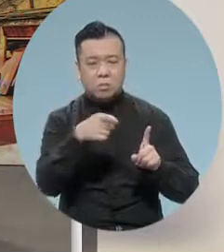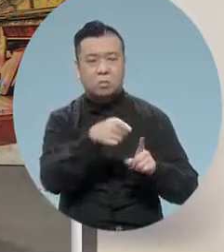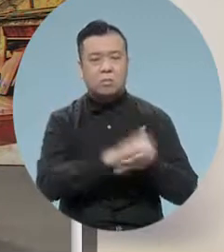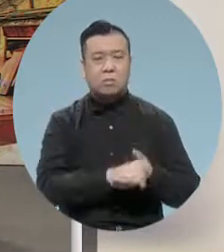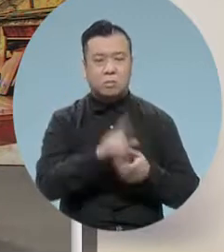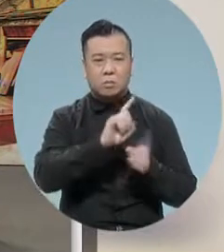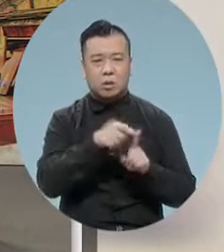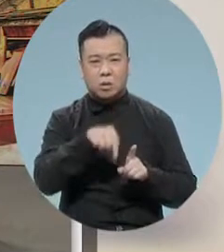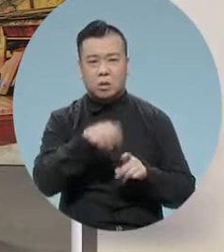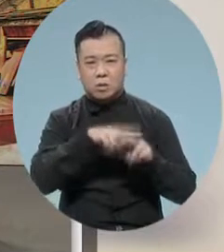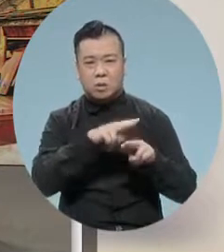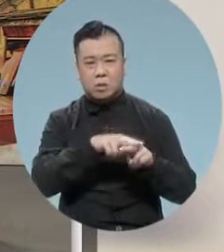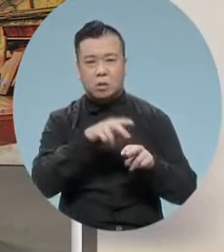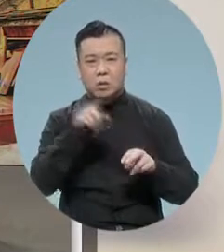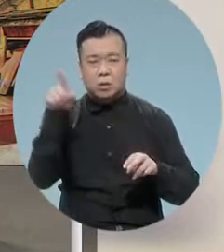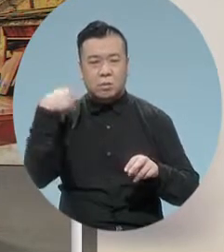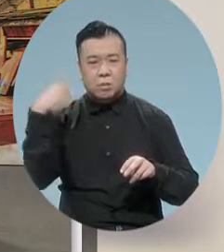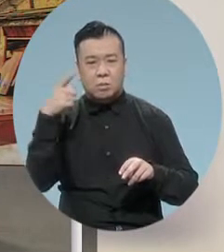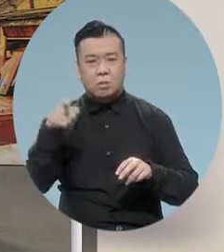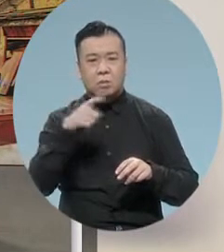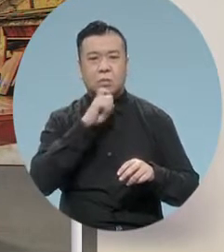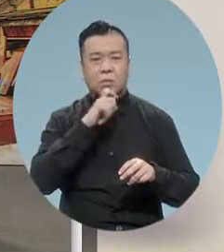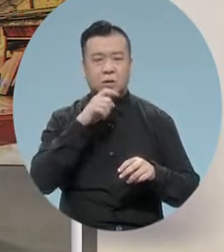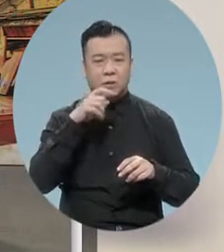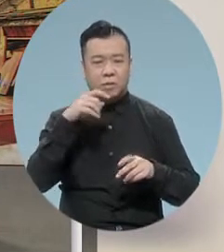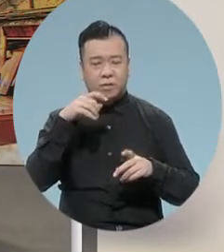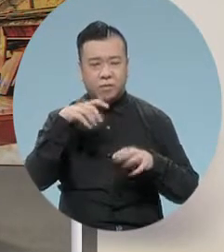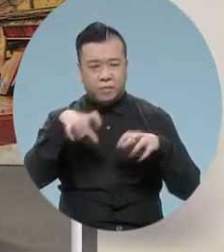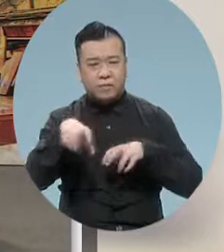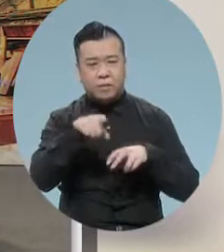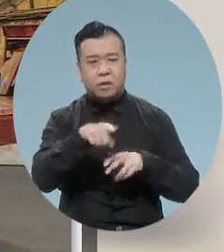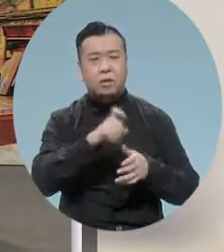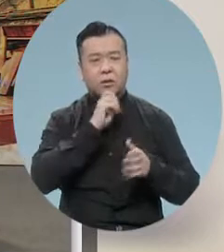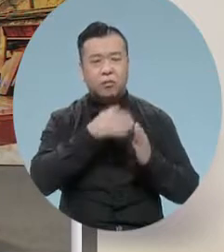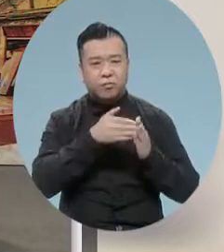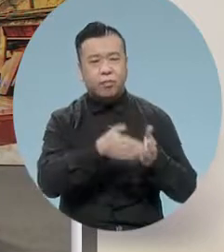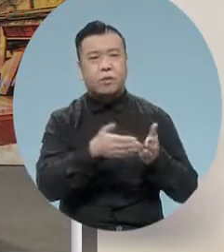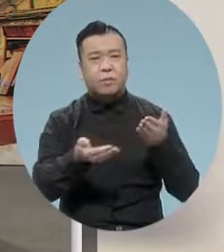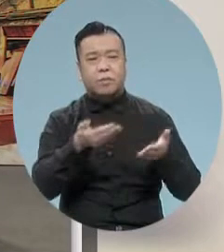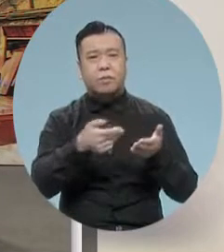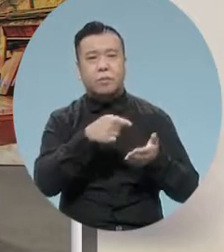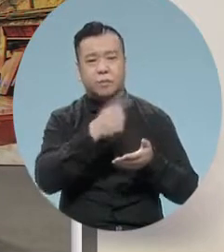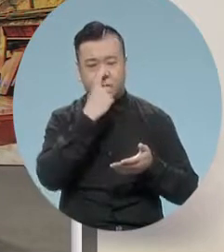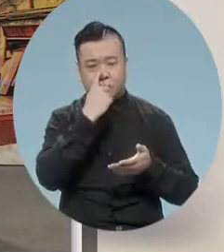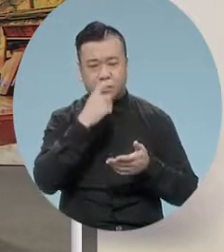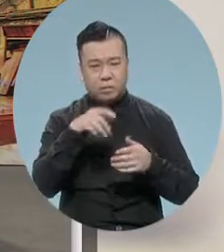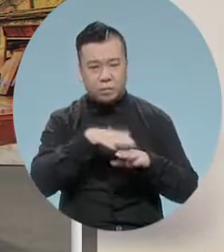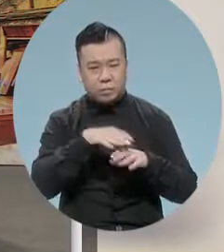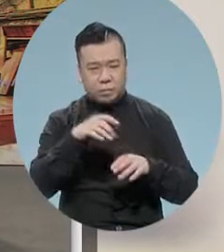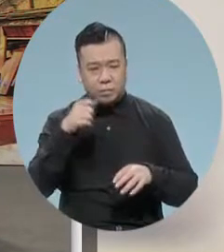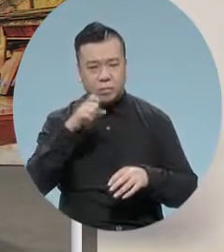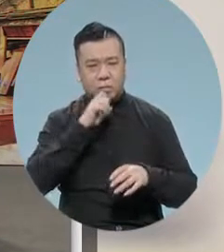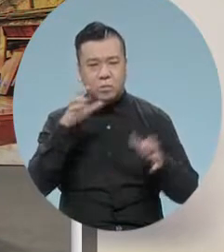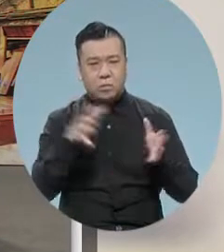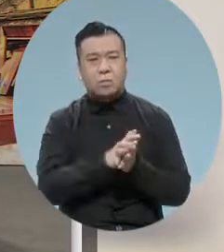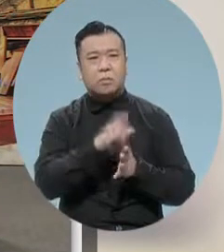佢代表中共同美國嘅飛虎隊啦、美國嘅尼米茲艦隊啦，同埋英國嘅陸軍嚇，即係作出